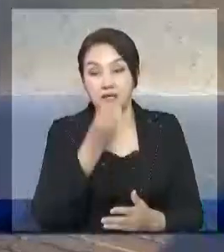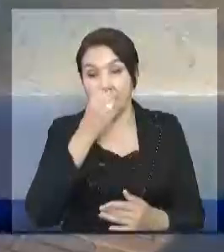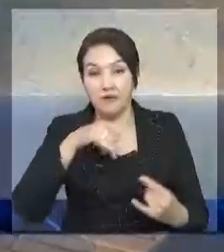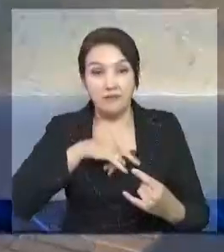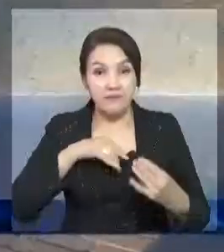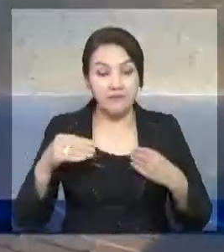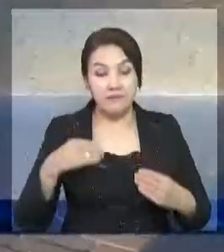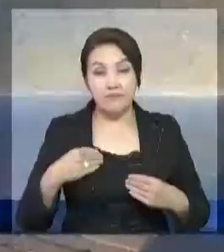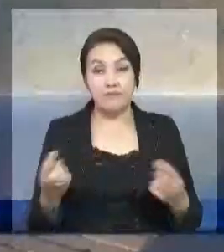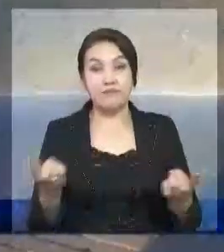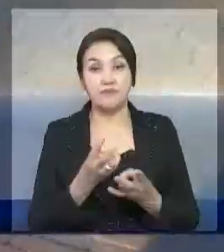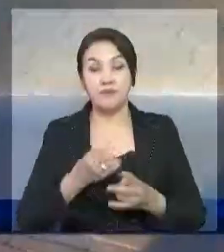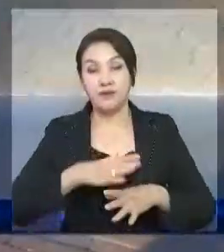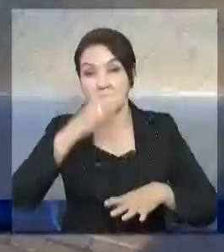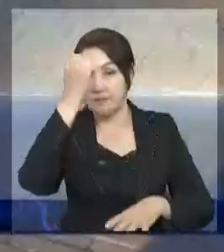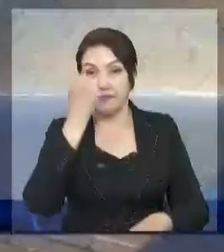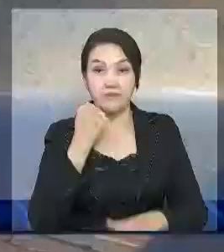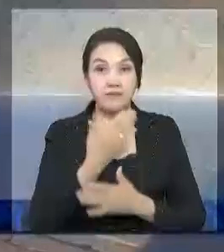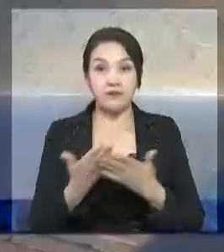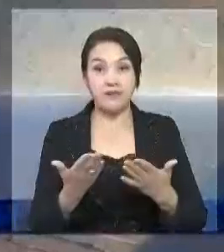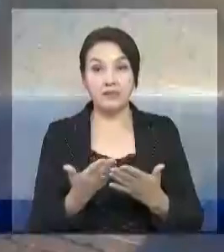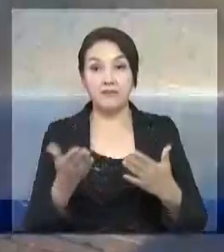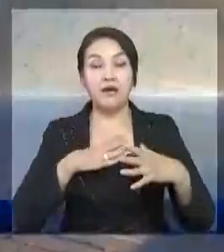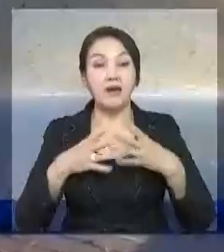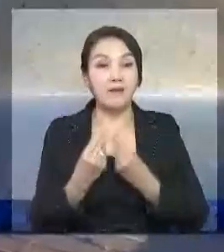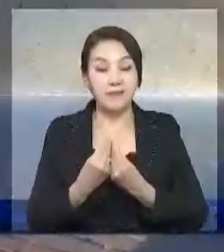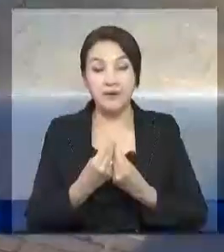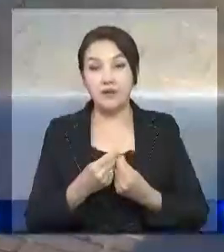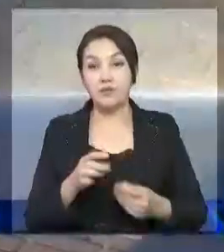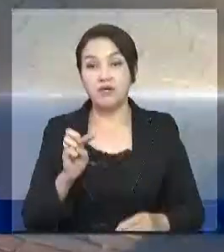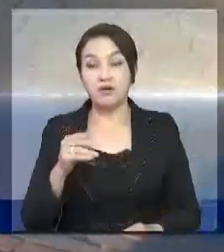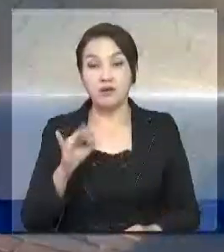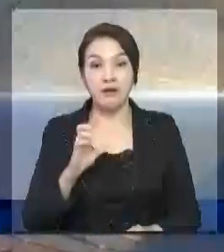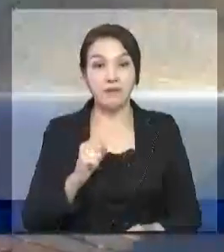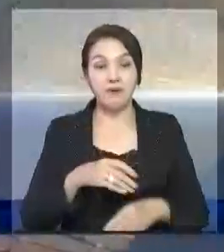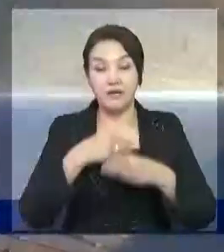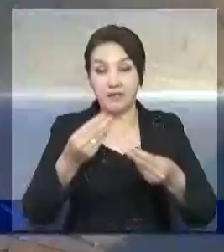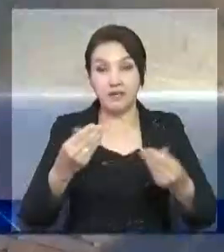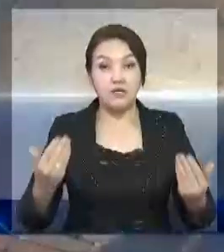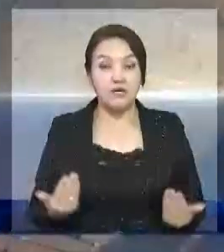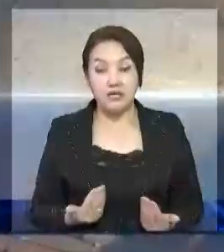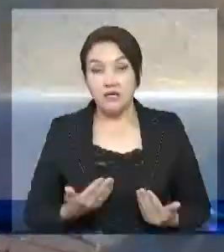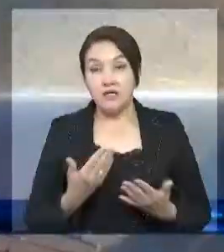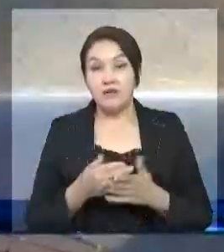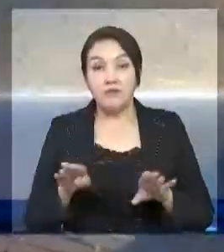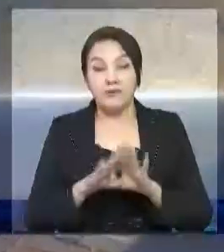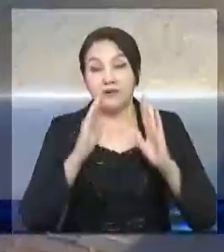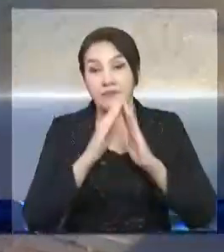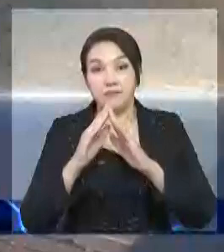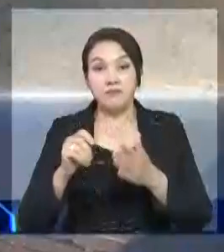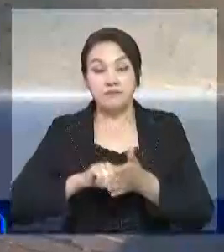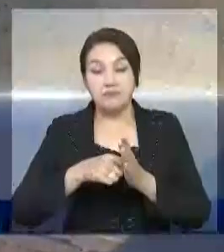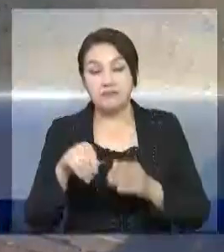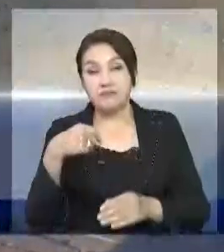всем необходимым. За это хочу выразить благодарность, также от моей семьи, благодарность фонду Булата Утимуратова за предоставленное жилье. Вот сегодня я держу ключи